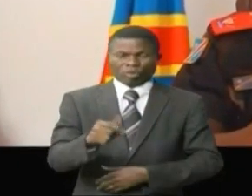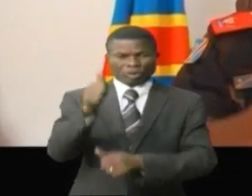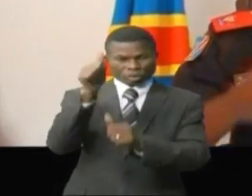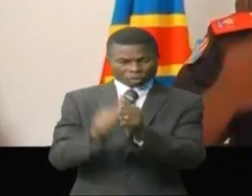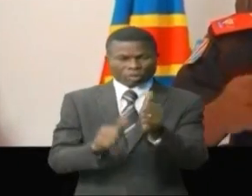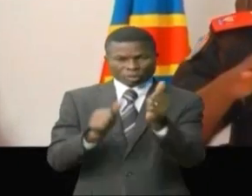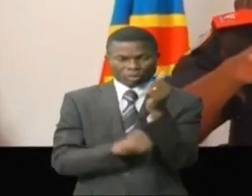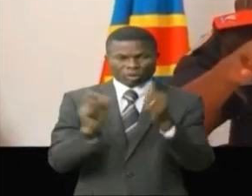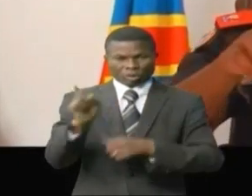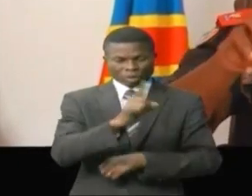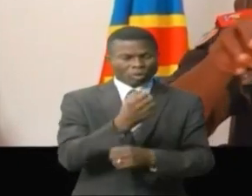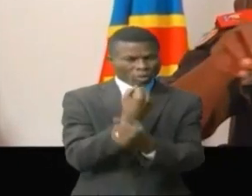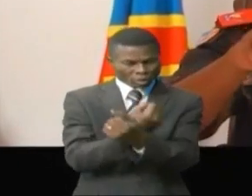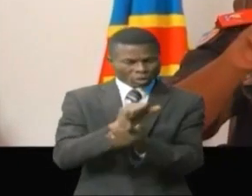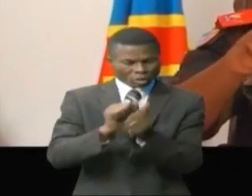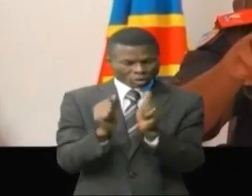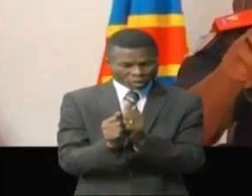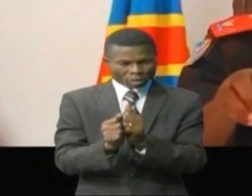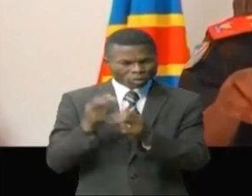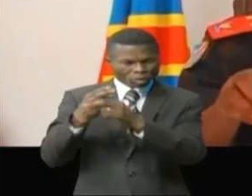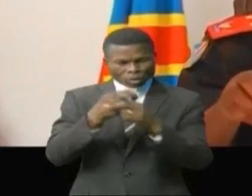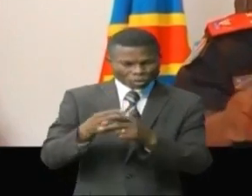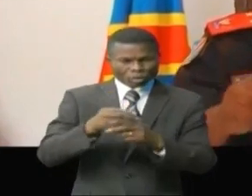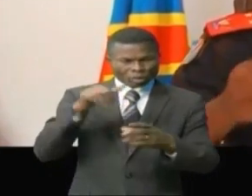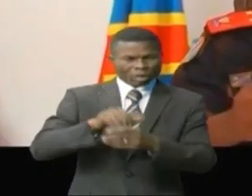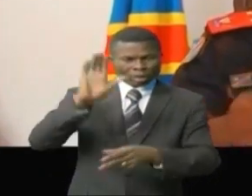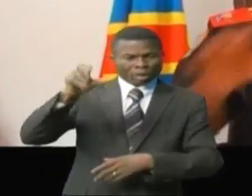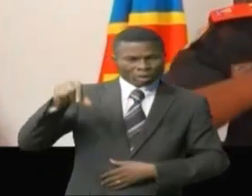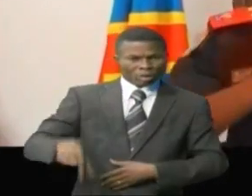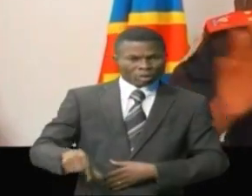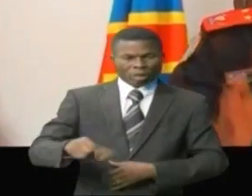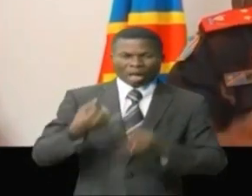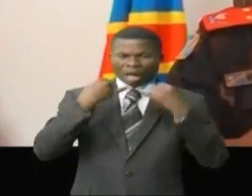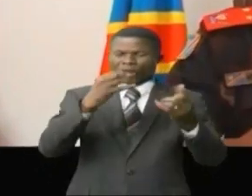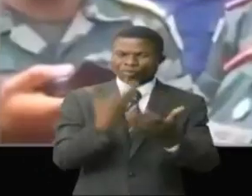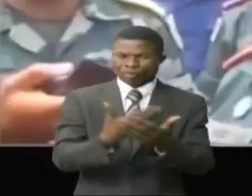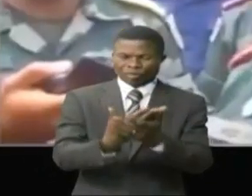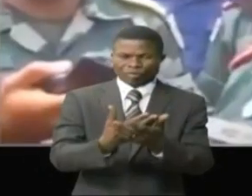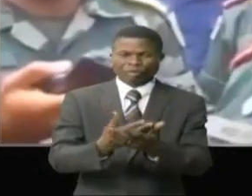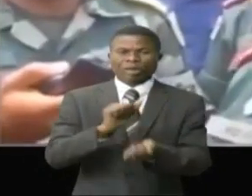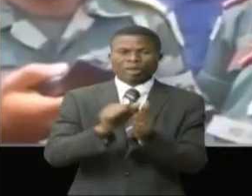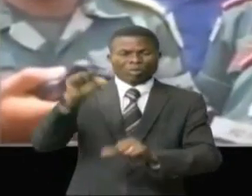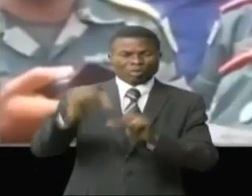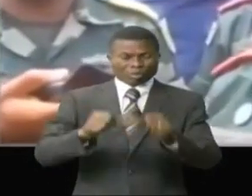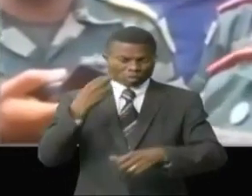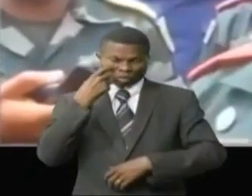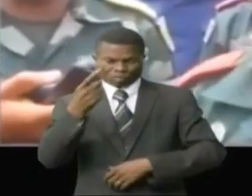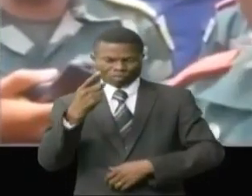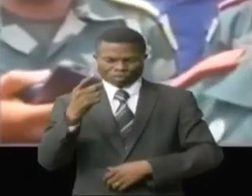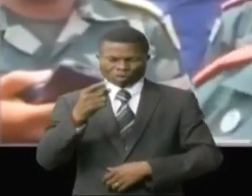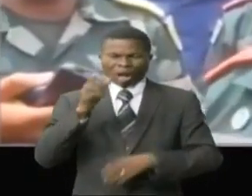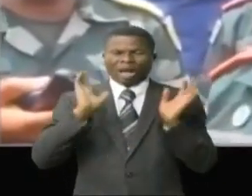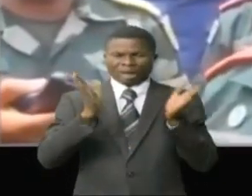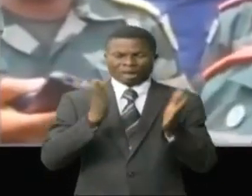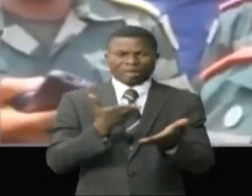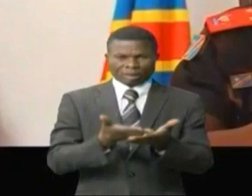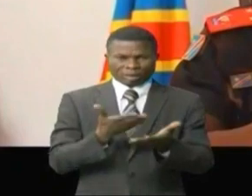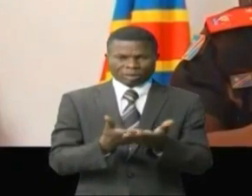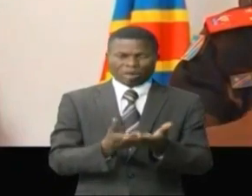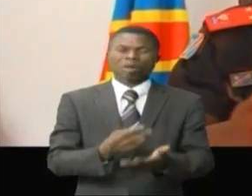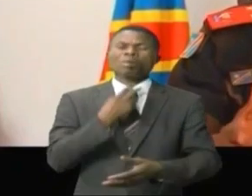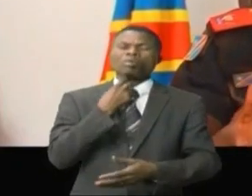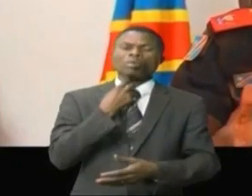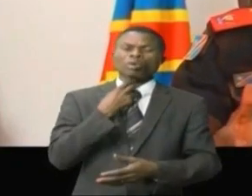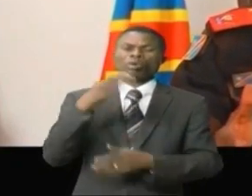chacun observe ce qui passe dans son sous-quartier et nous communique tout fait qu'ils estiment être de nature à gêner ou